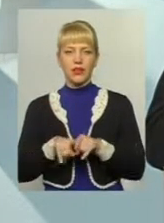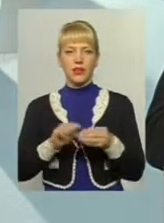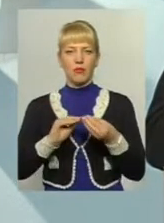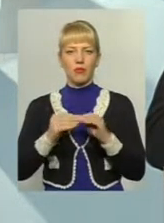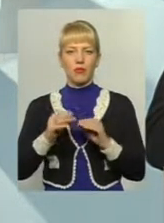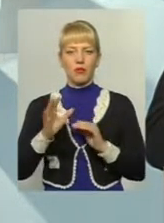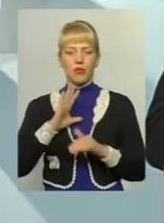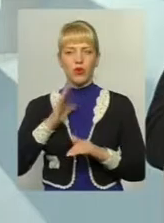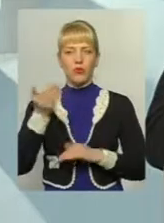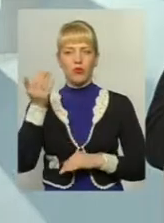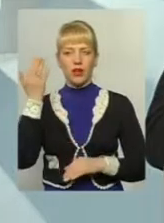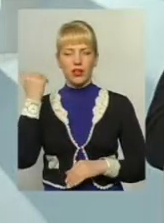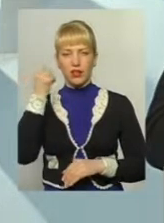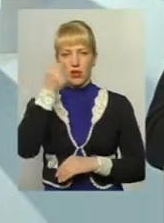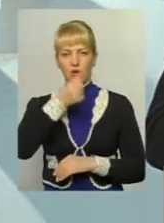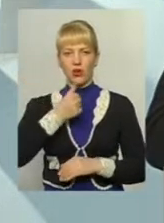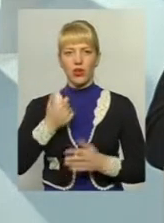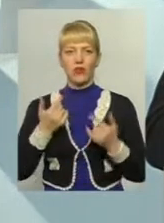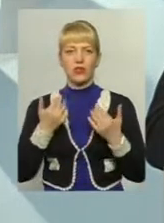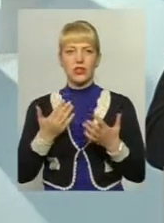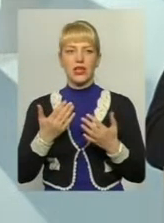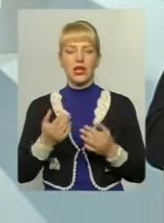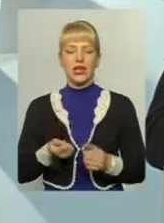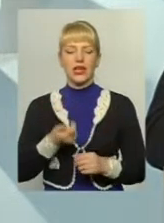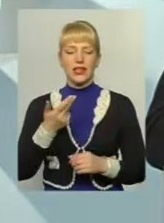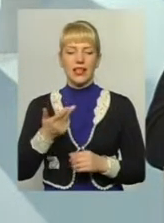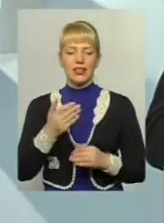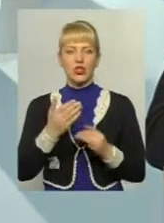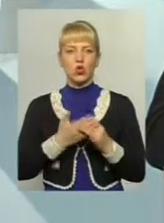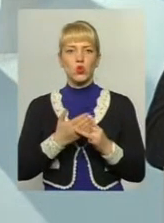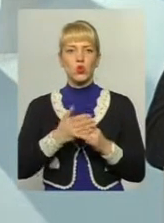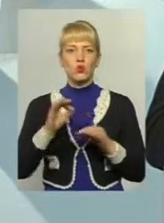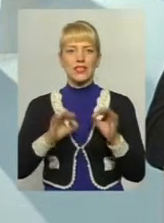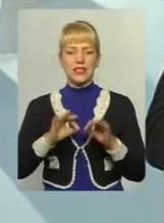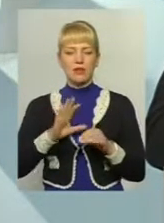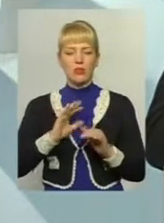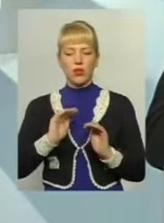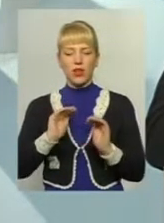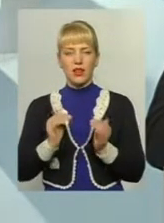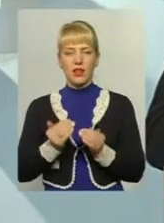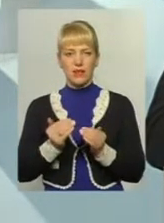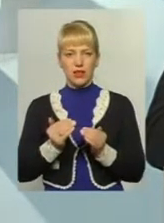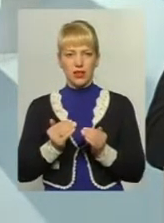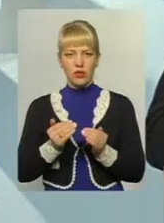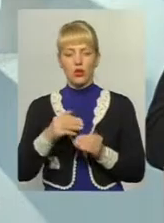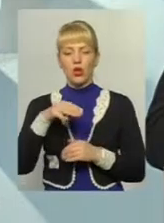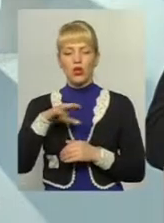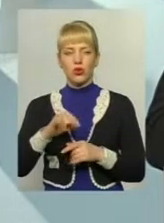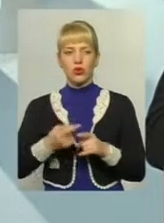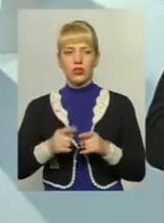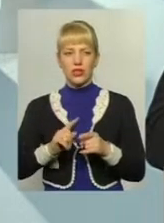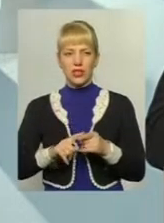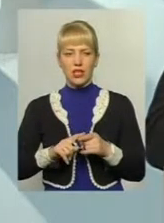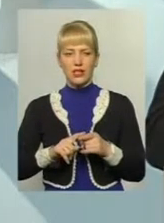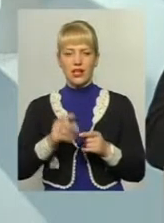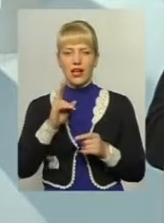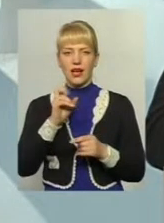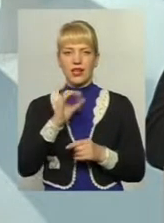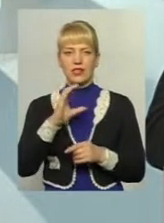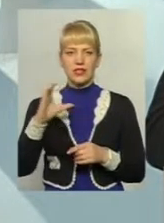держава створила таку велику проблему для всіх ОСББ, як величезна заборгованість по відшкодуванню пільг та субсидій.